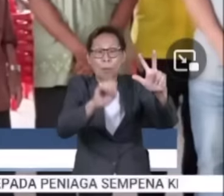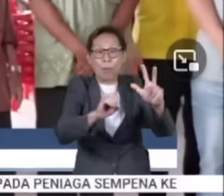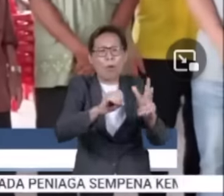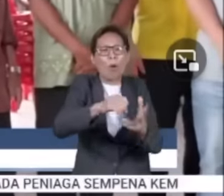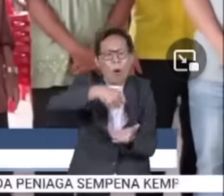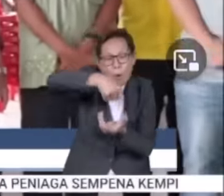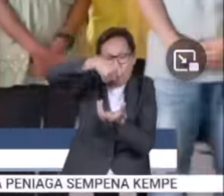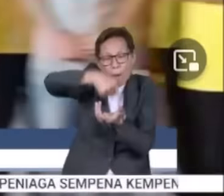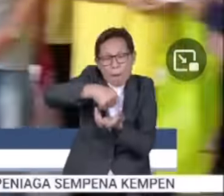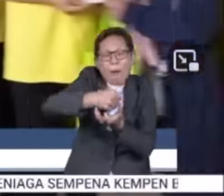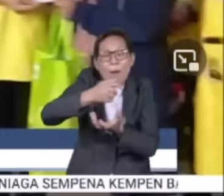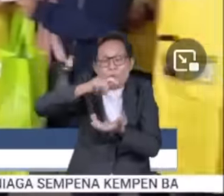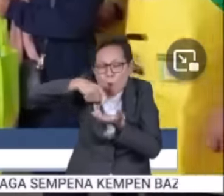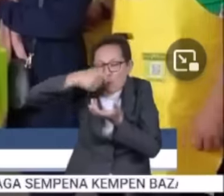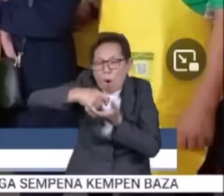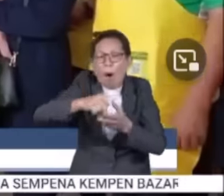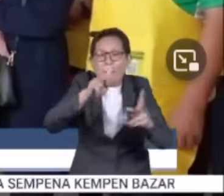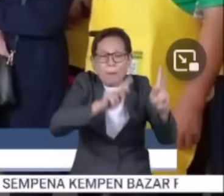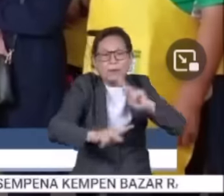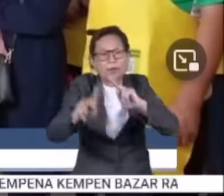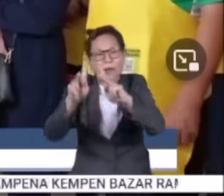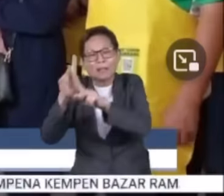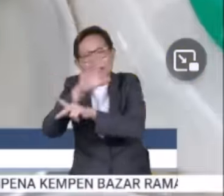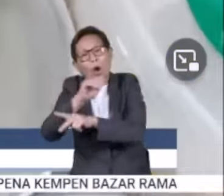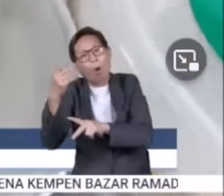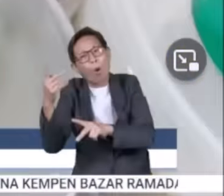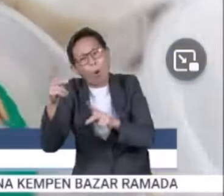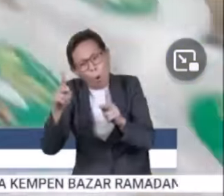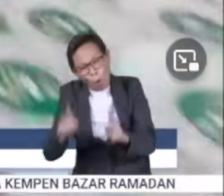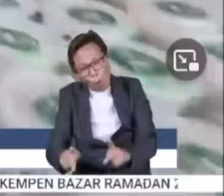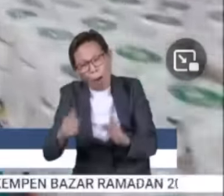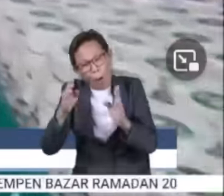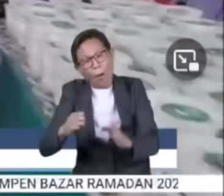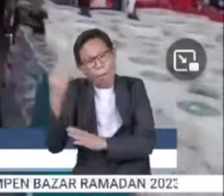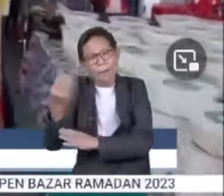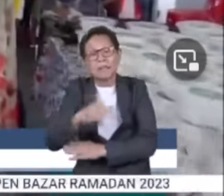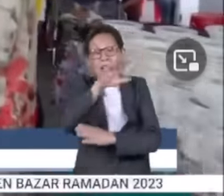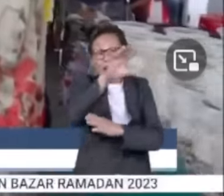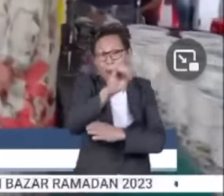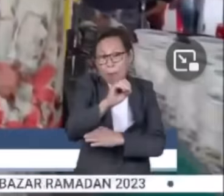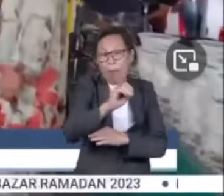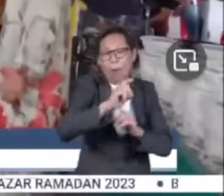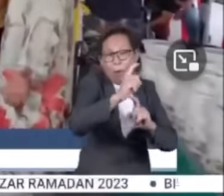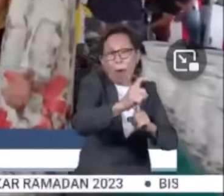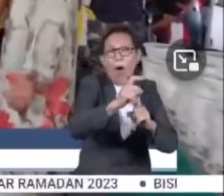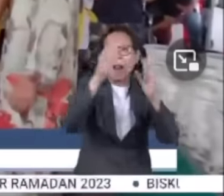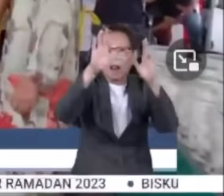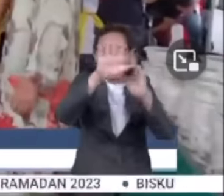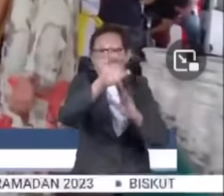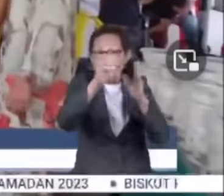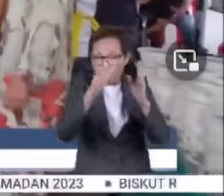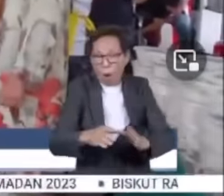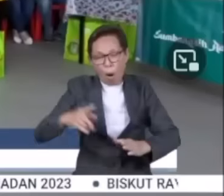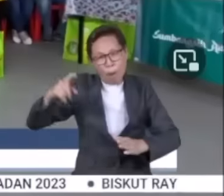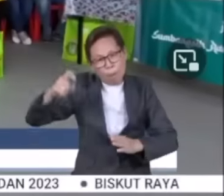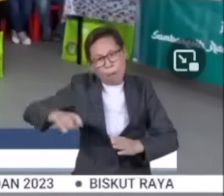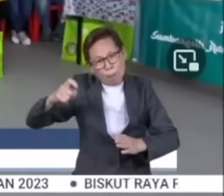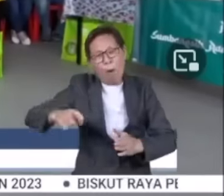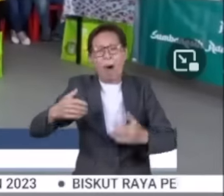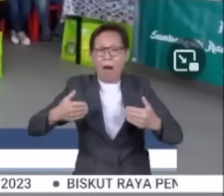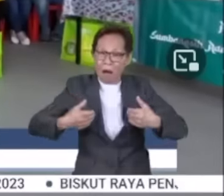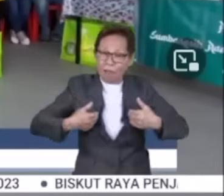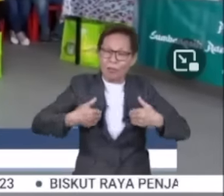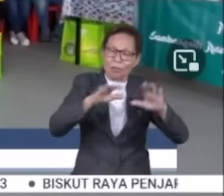diagih kepada penduduk kampung serta orang awam. 50 pek bakul makanan diagihkan kepada 50 orang penerima yang memerlukan,